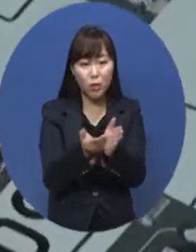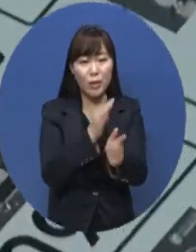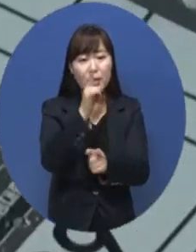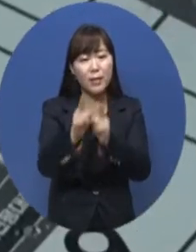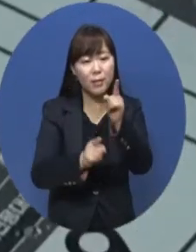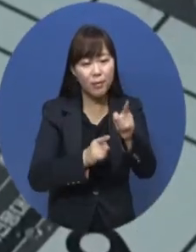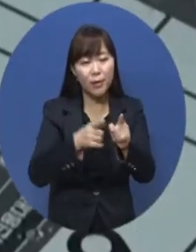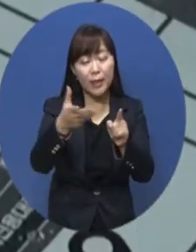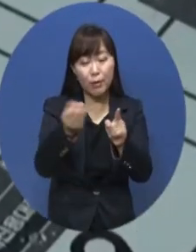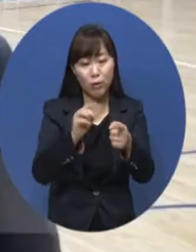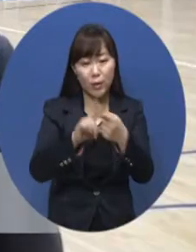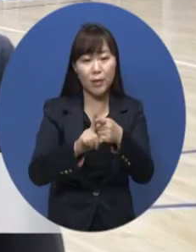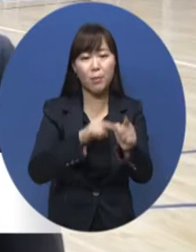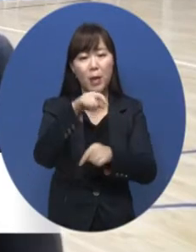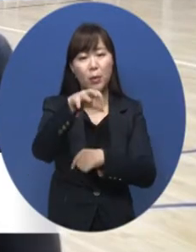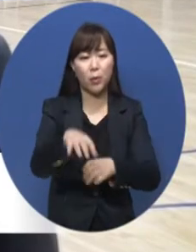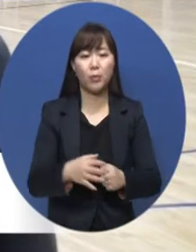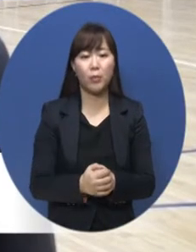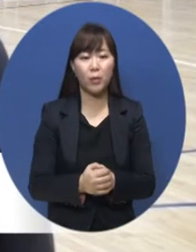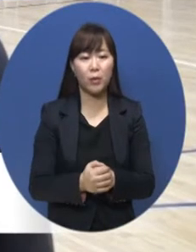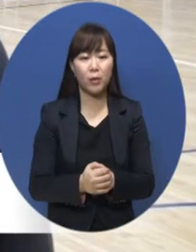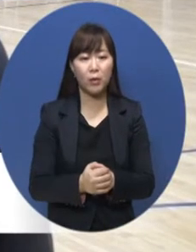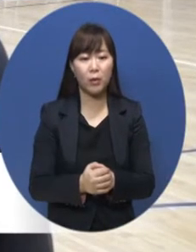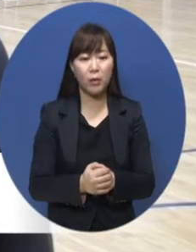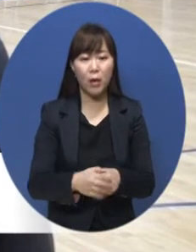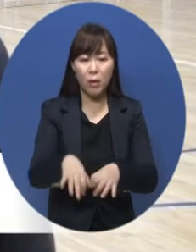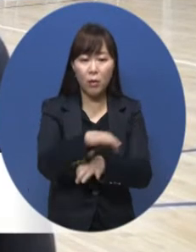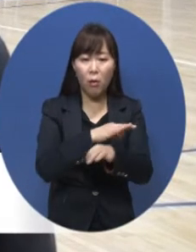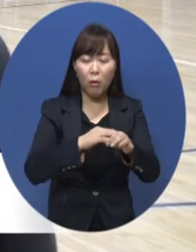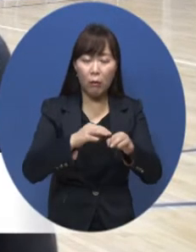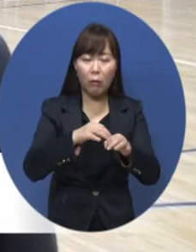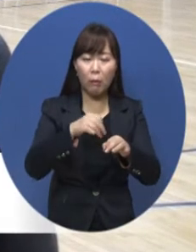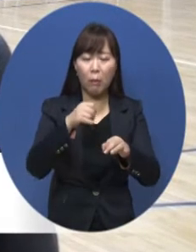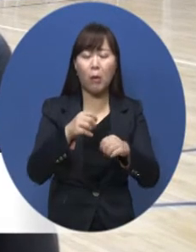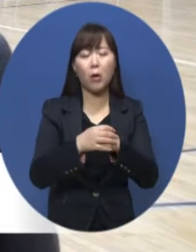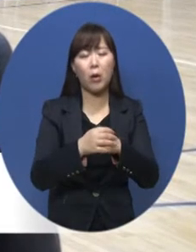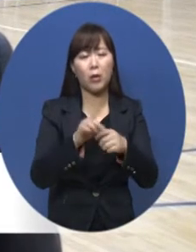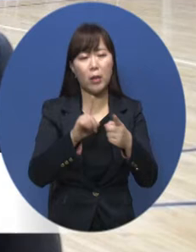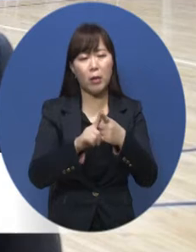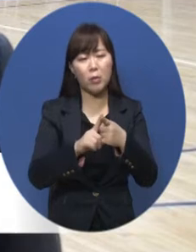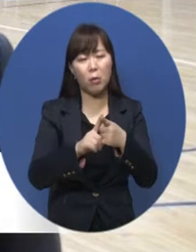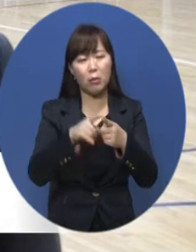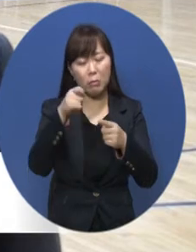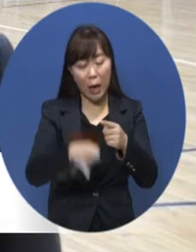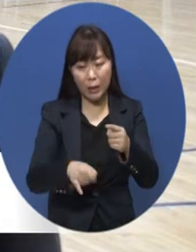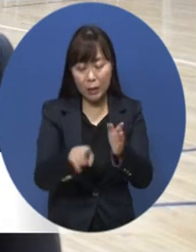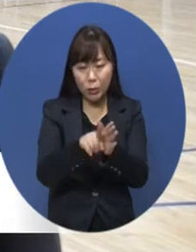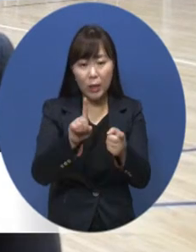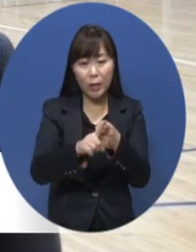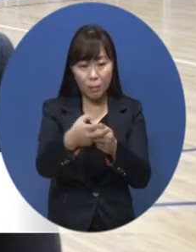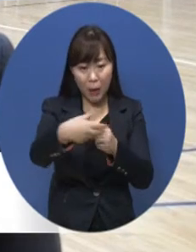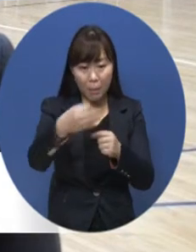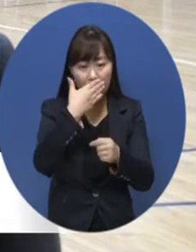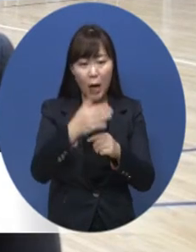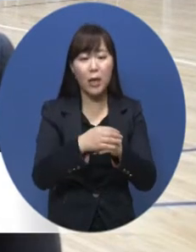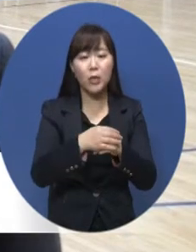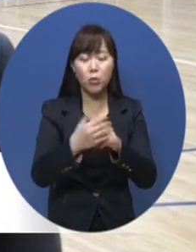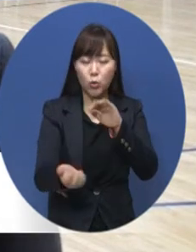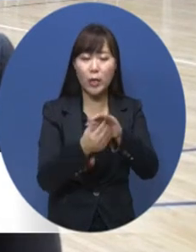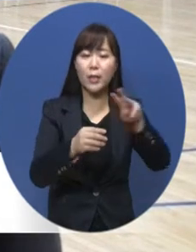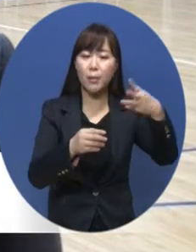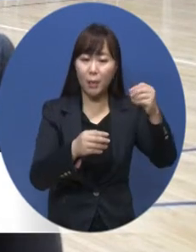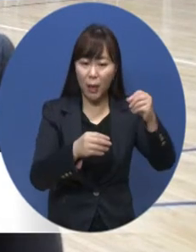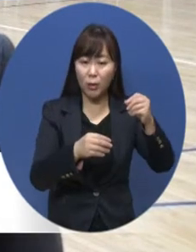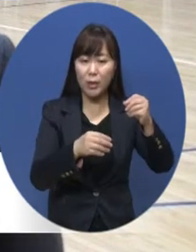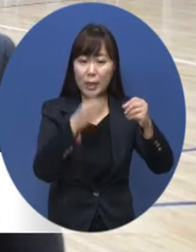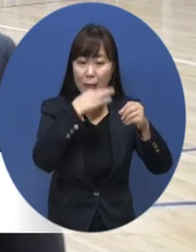받는 현장입니다. 경기 극저신용대출 신청 접수를 받고 있습니다. 최대 300만 원, 이자 1%, 5년